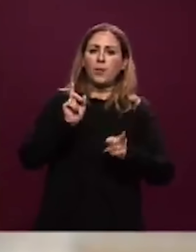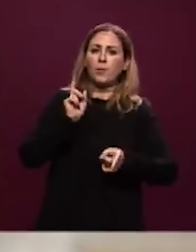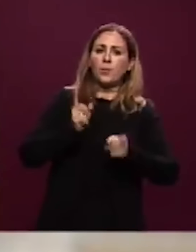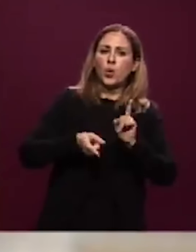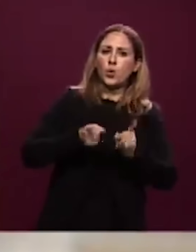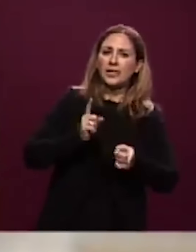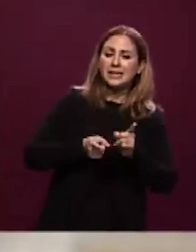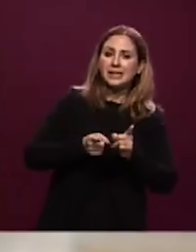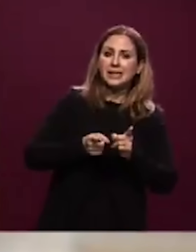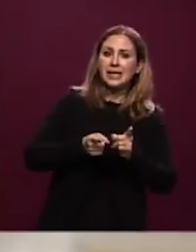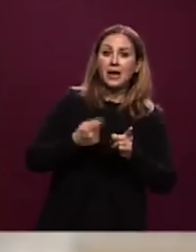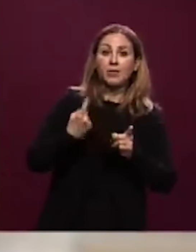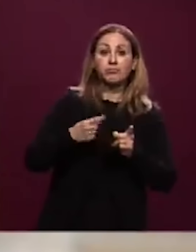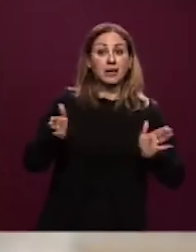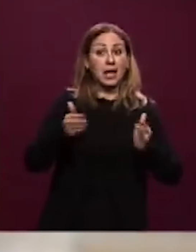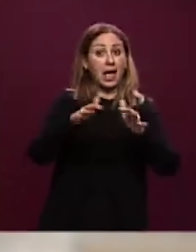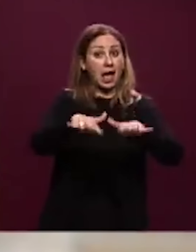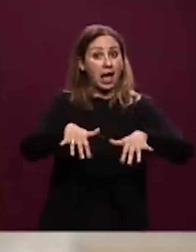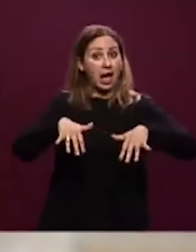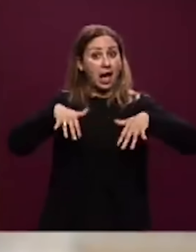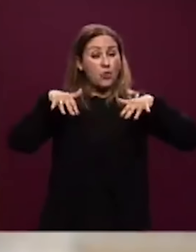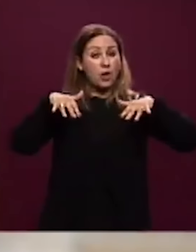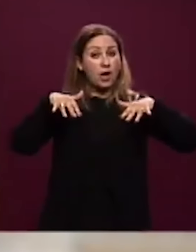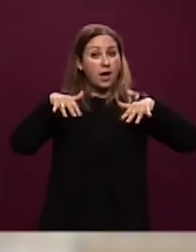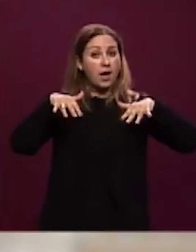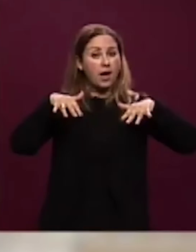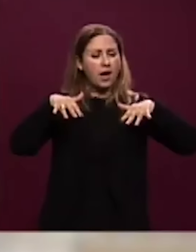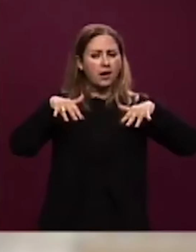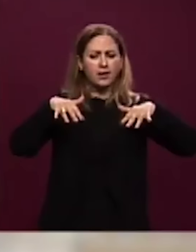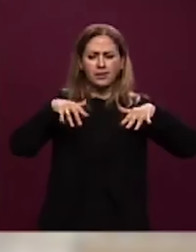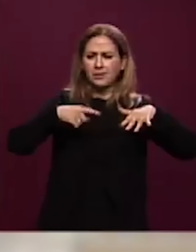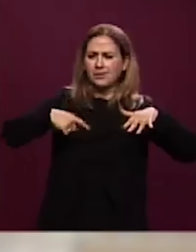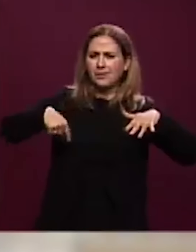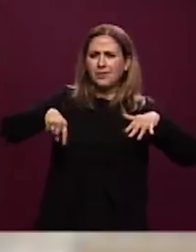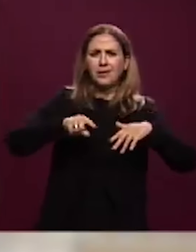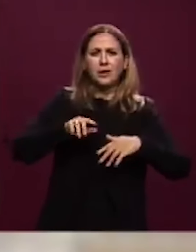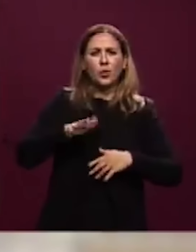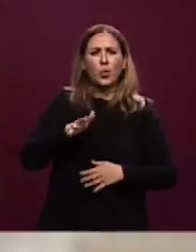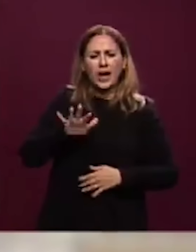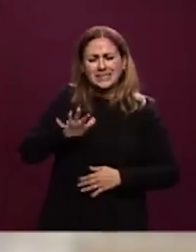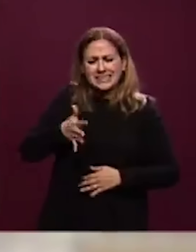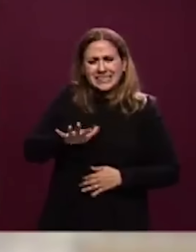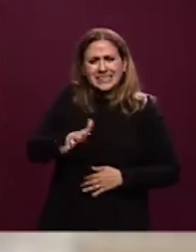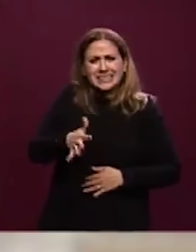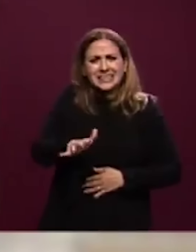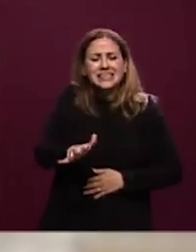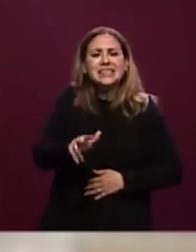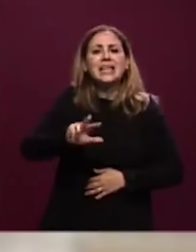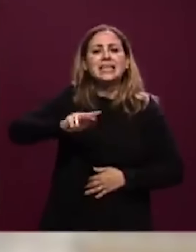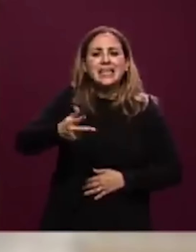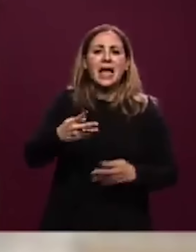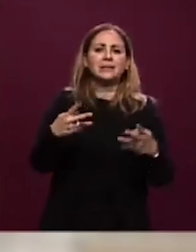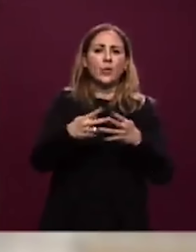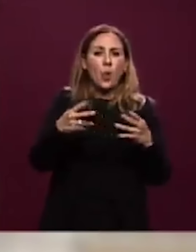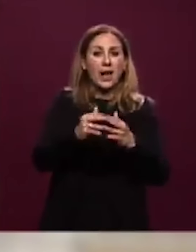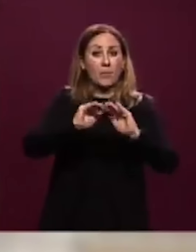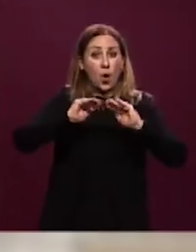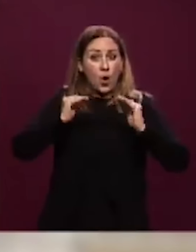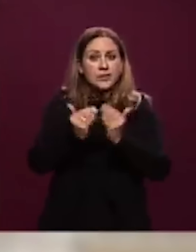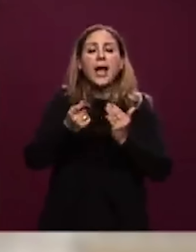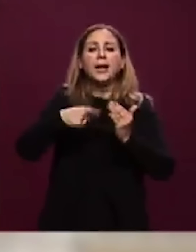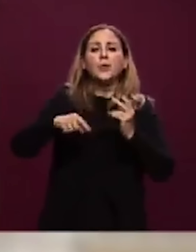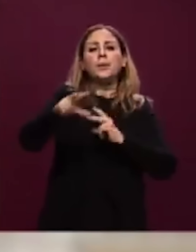nostra aula, quando siamo vicini alla terza guerra mondiale. E non capire